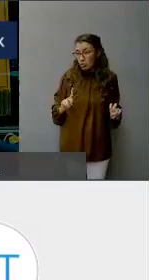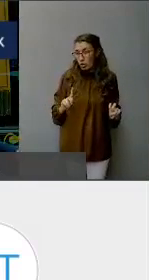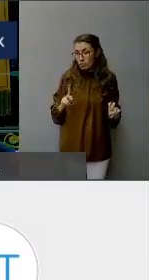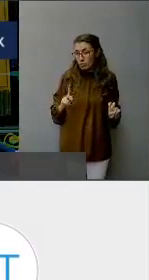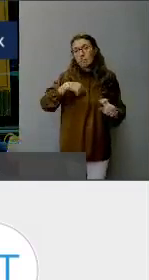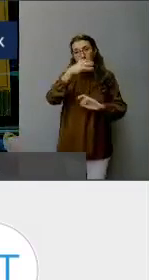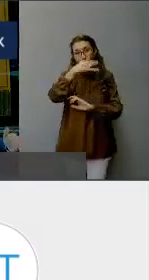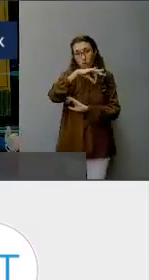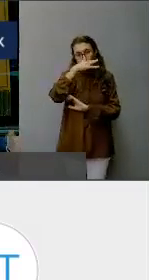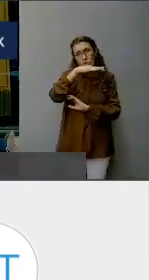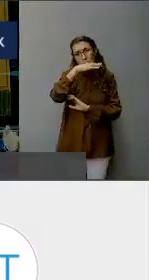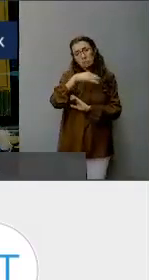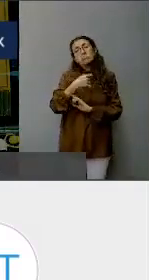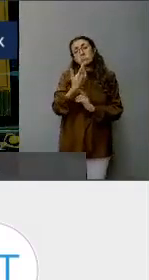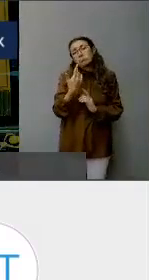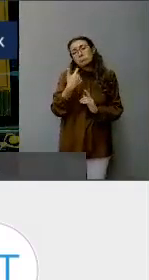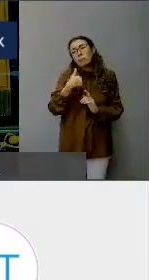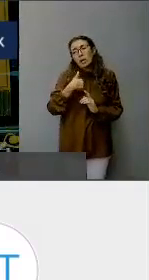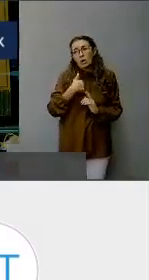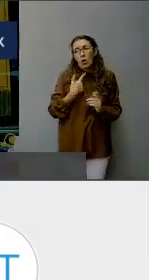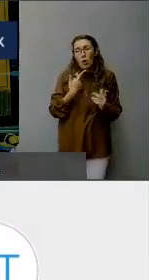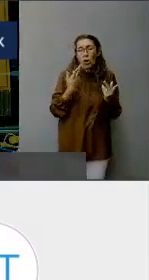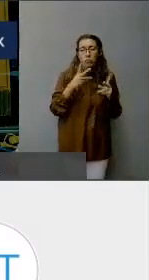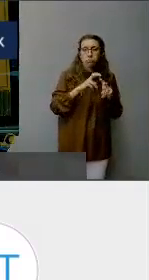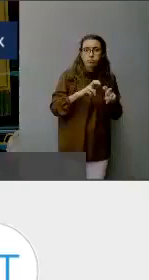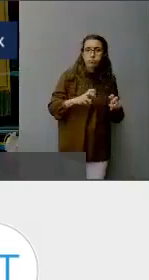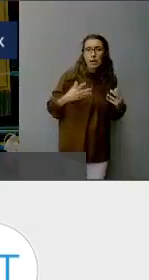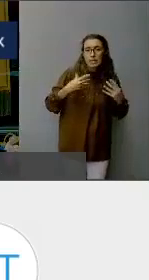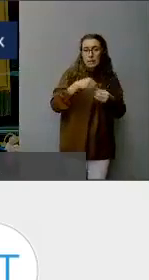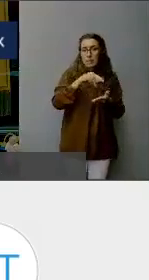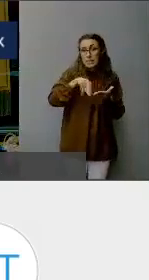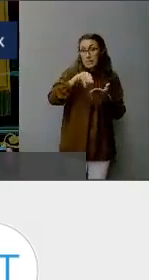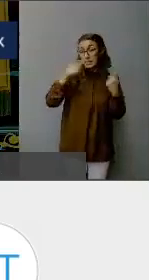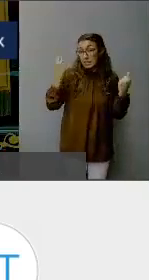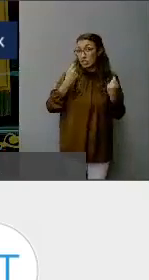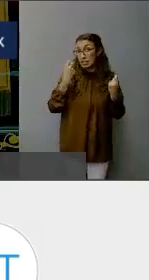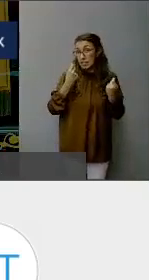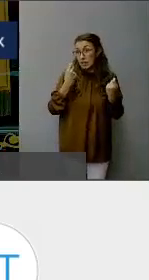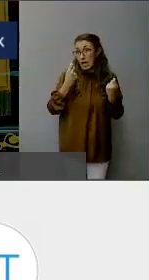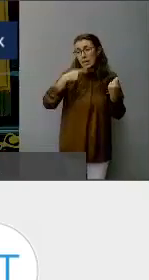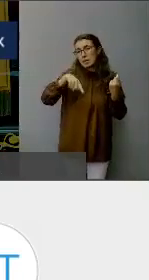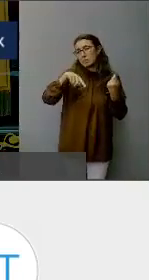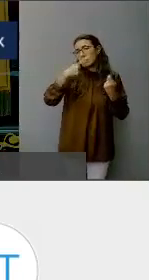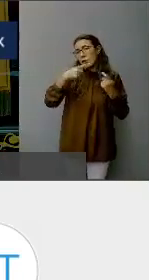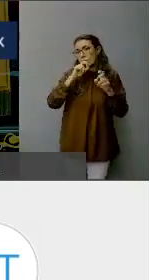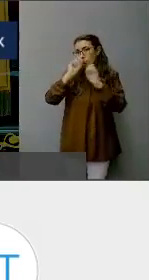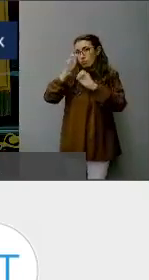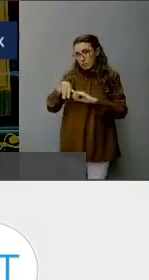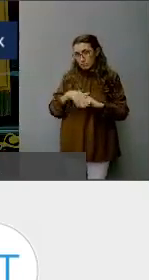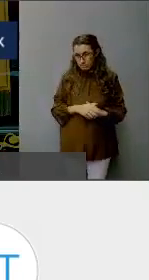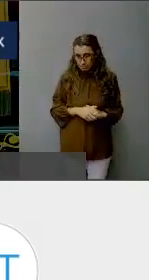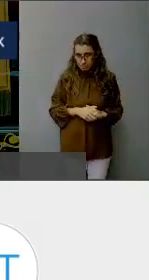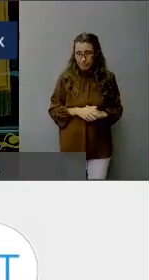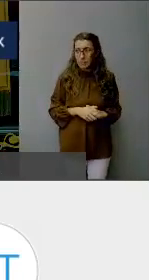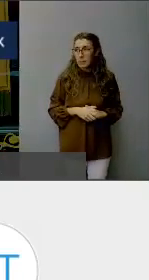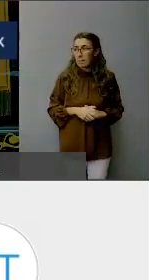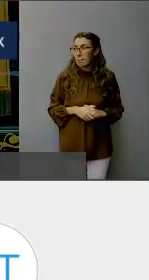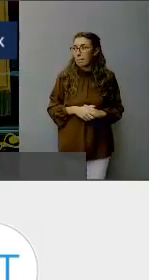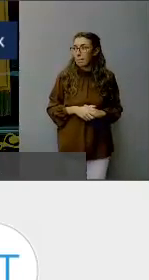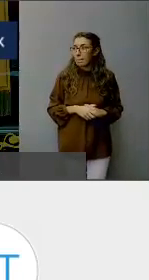riservo di verificarlo con la segreteria generale eventualmente le farò dare una risposta